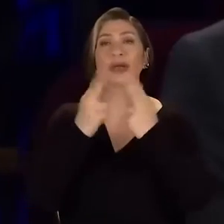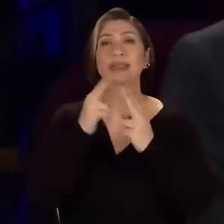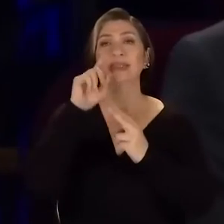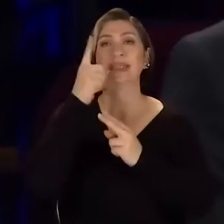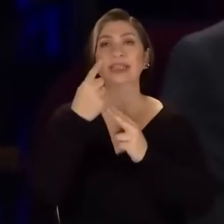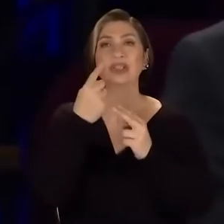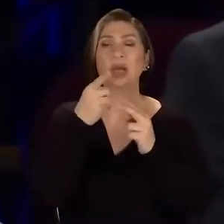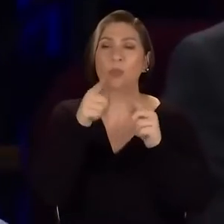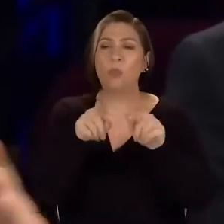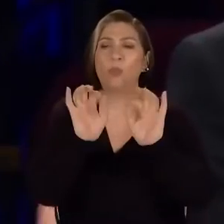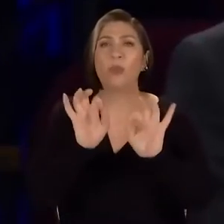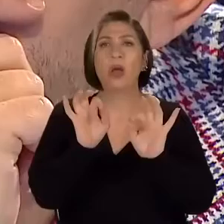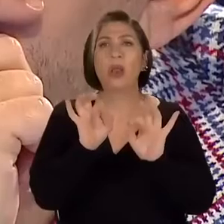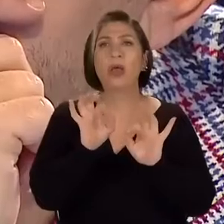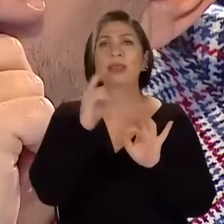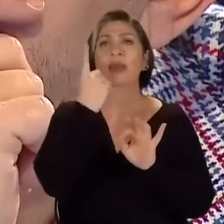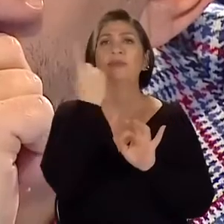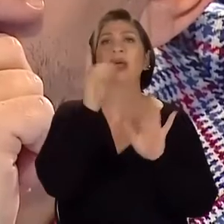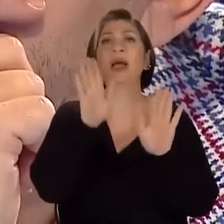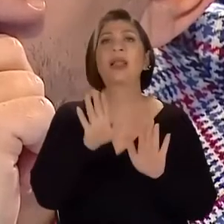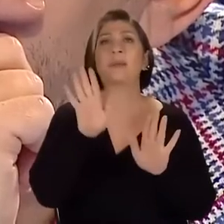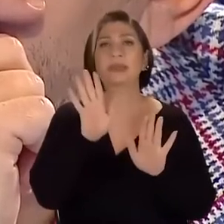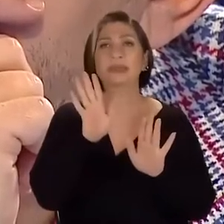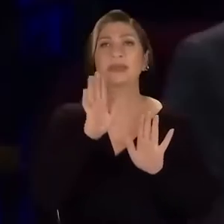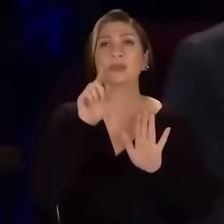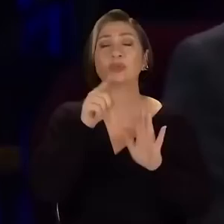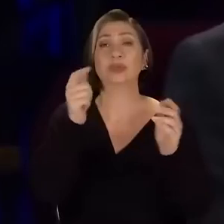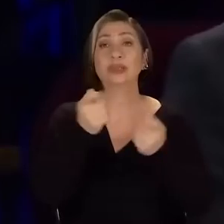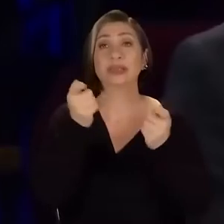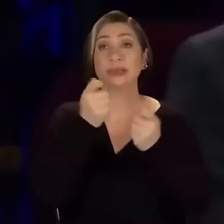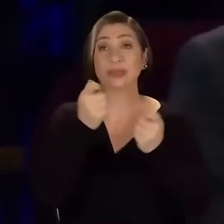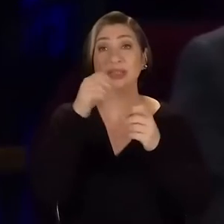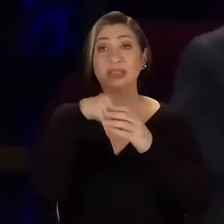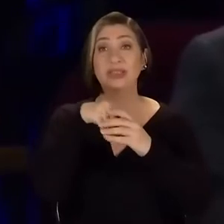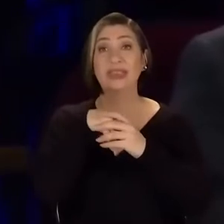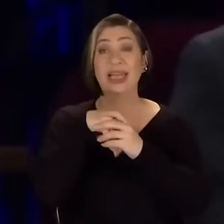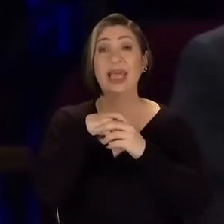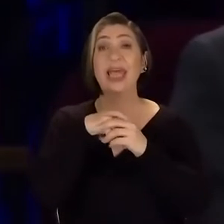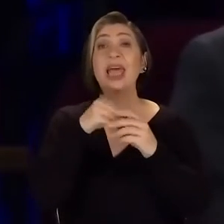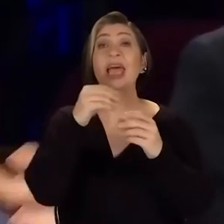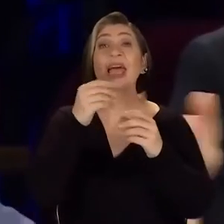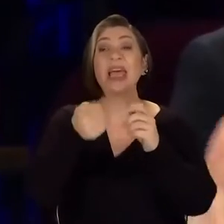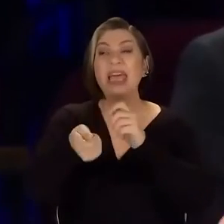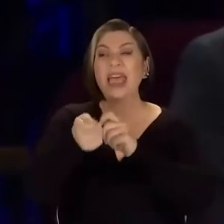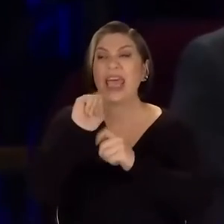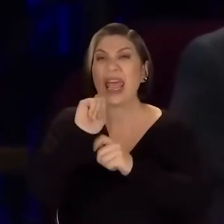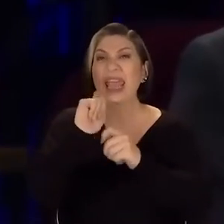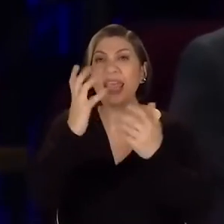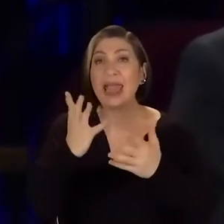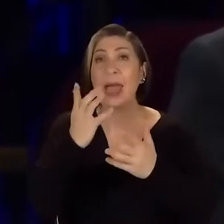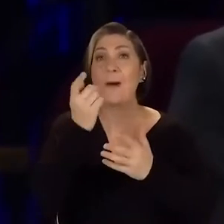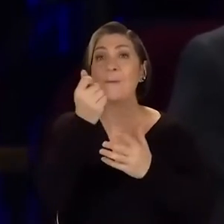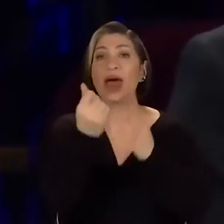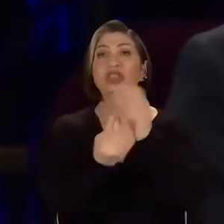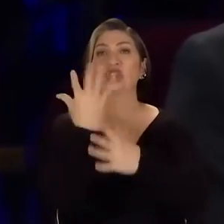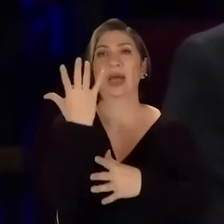şey kredidir. Fed para falan basmıyor. Bassa ne olur yani? Bankacılık sistemi kredi yaratır. Kredi ile para